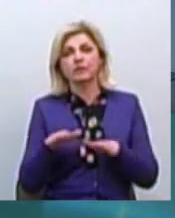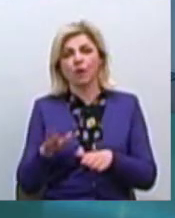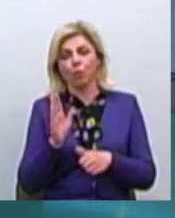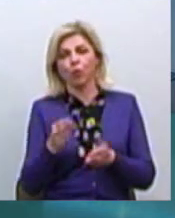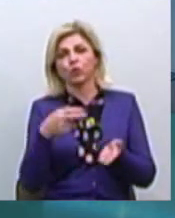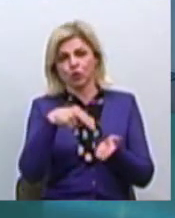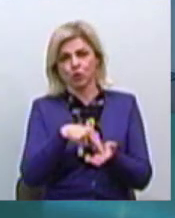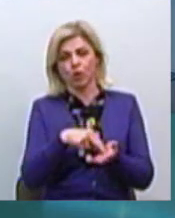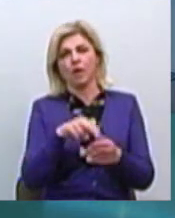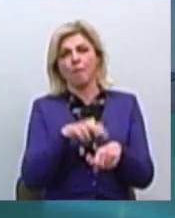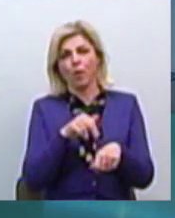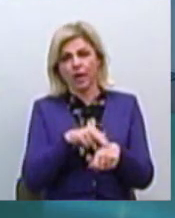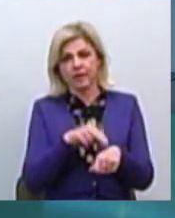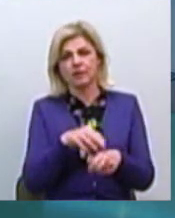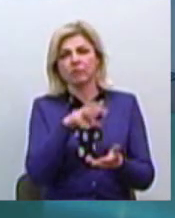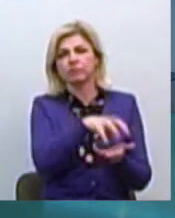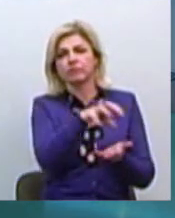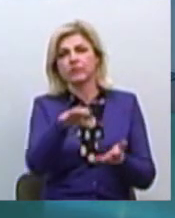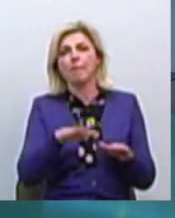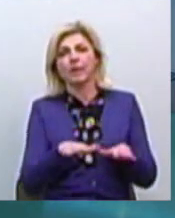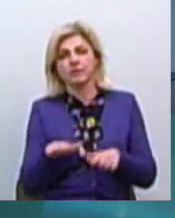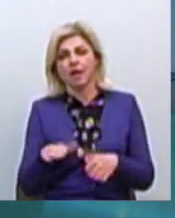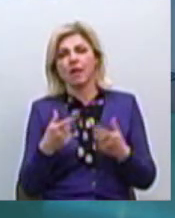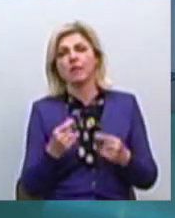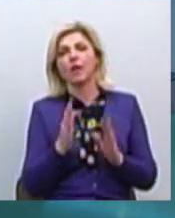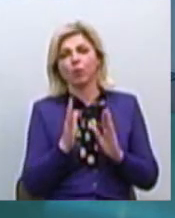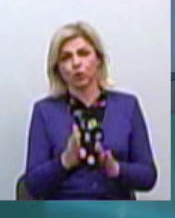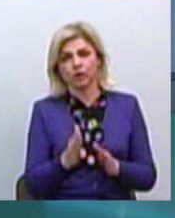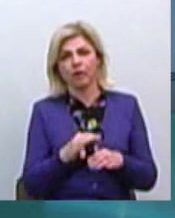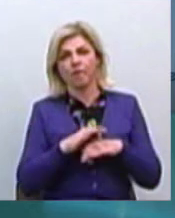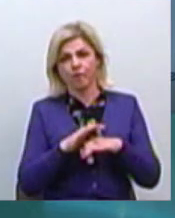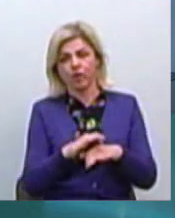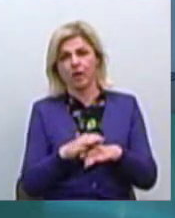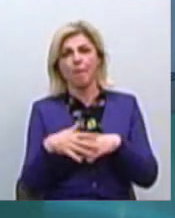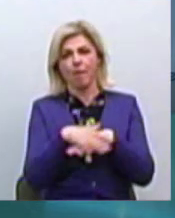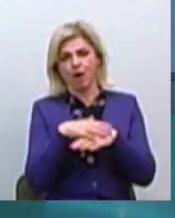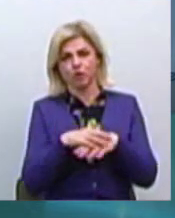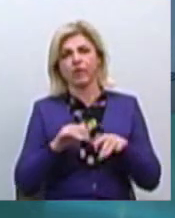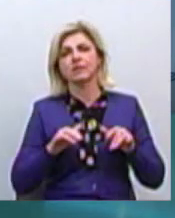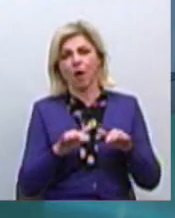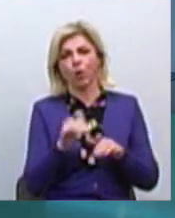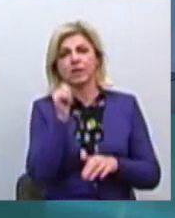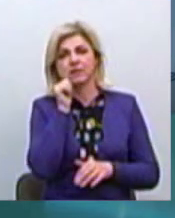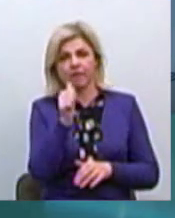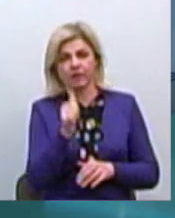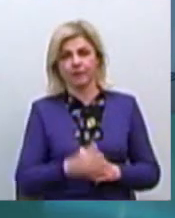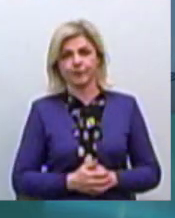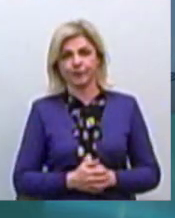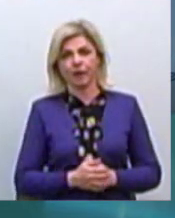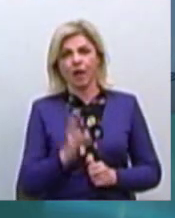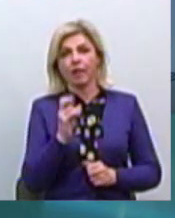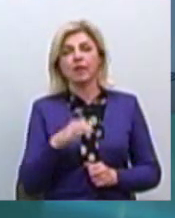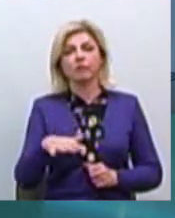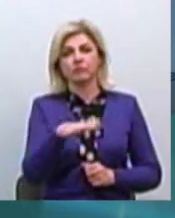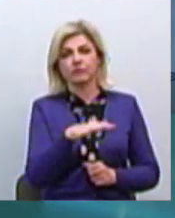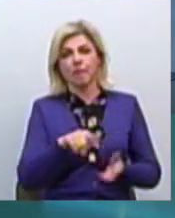зосереджені наряди поліції і де саме будуть відбуватись масові заходи завтра? На території міста